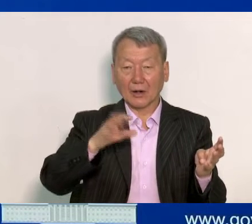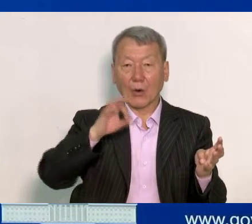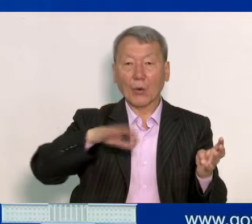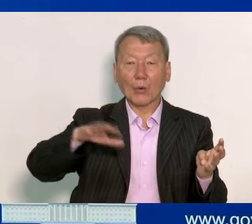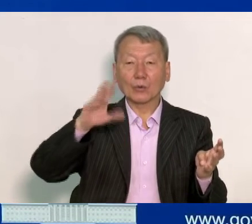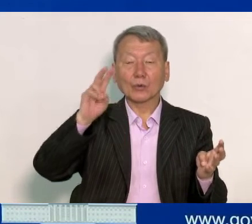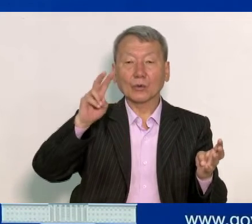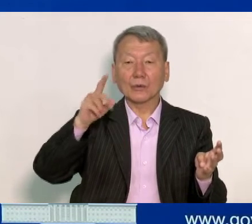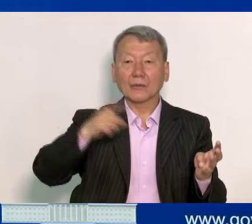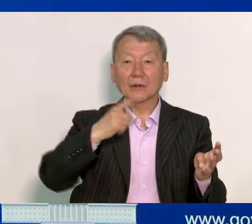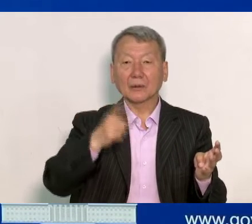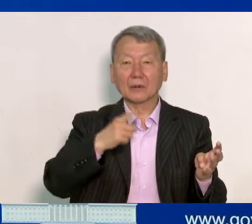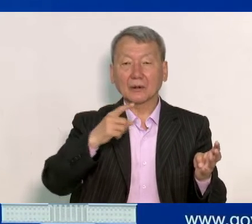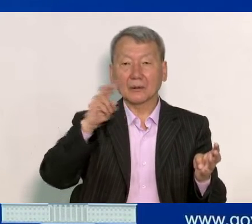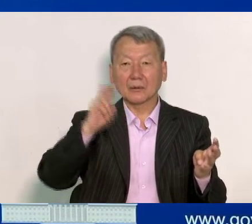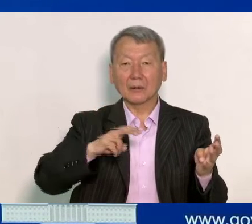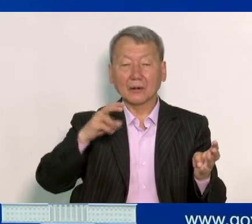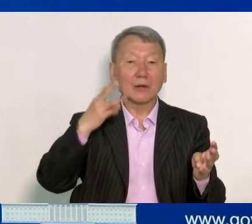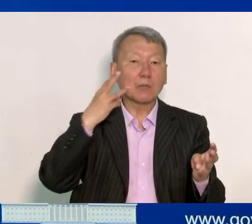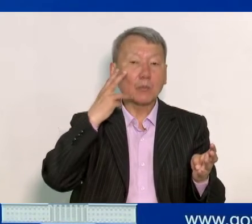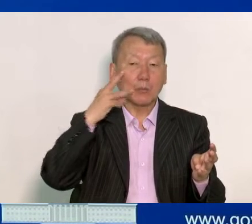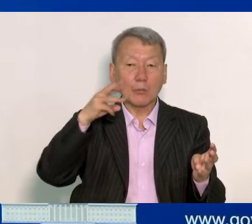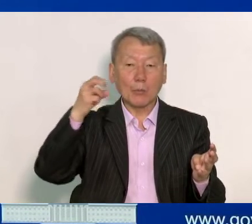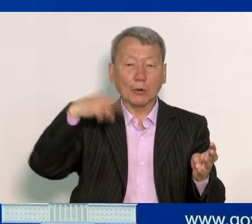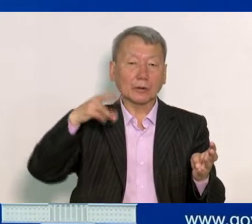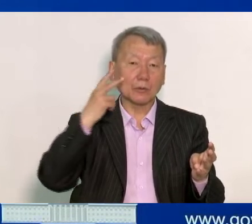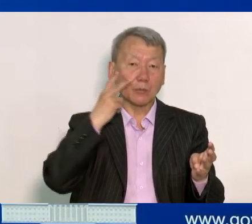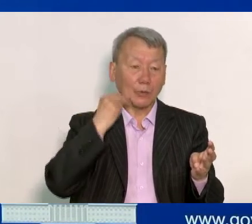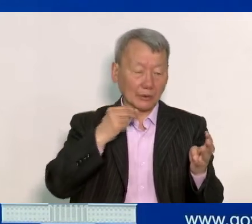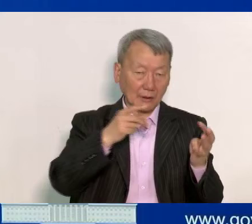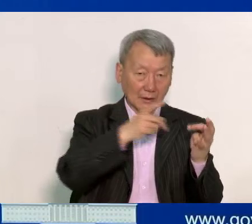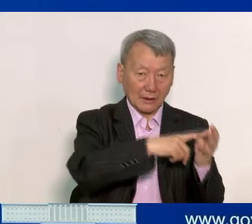области производства меда,